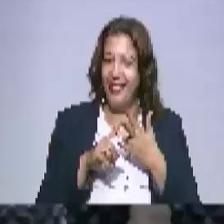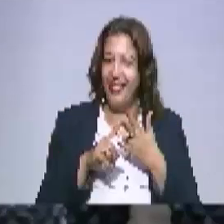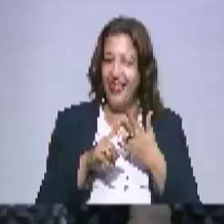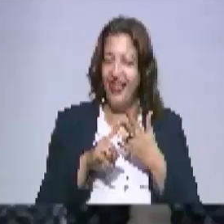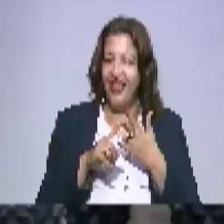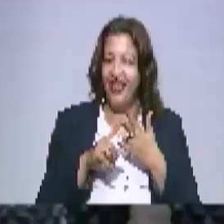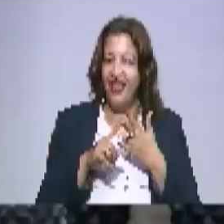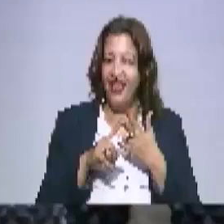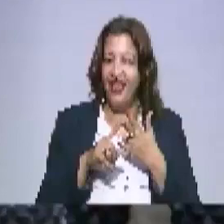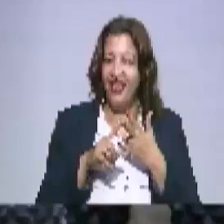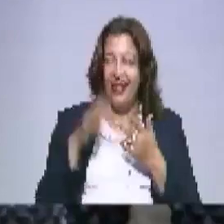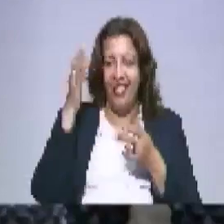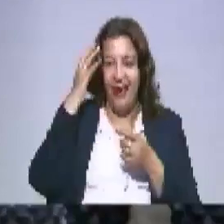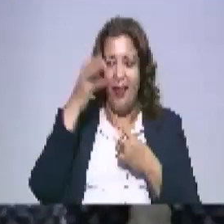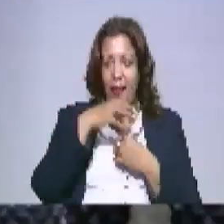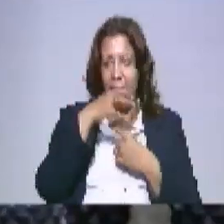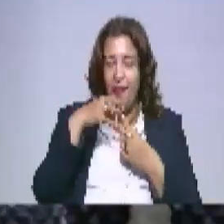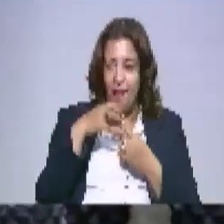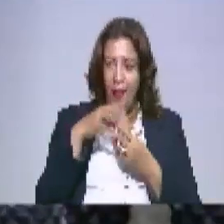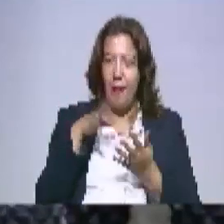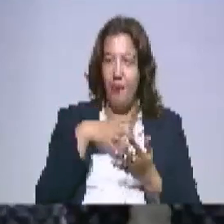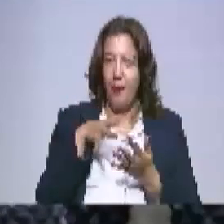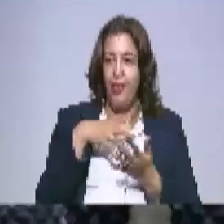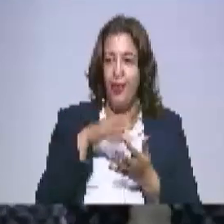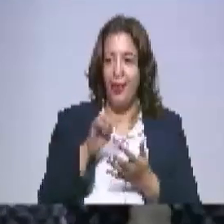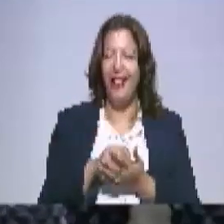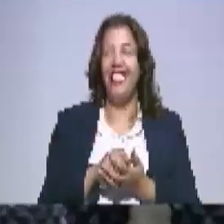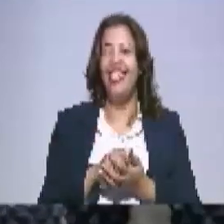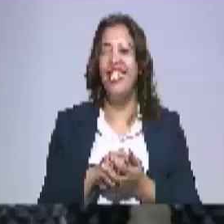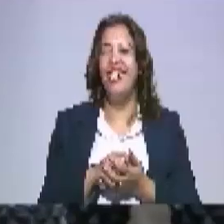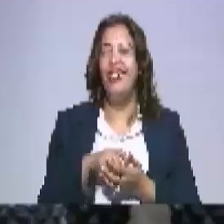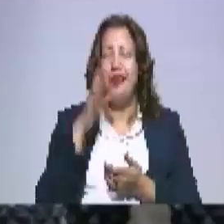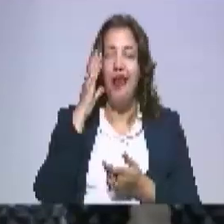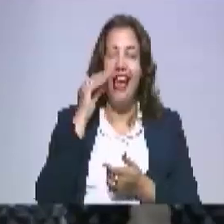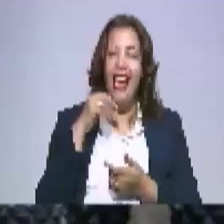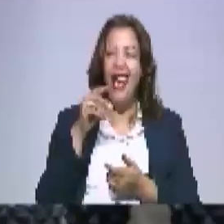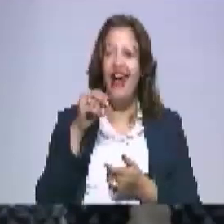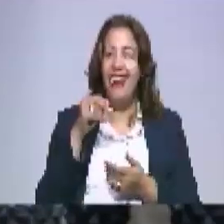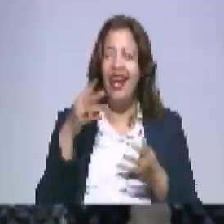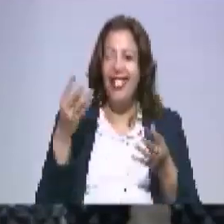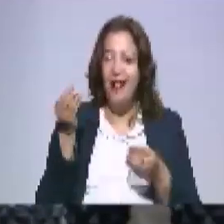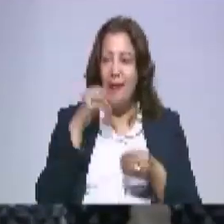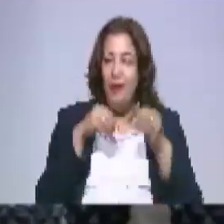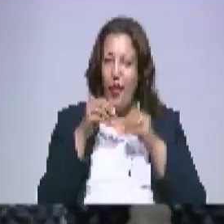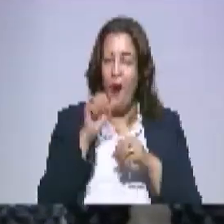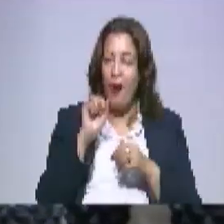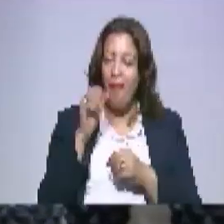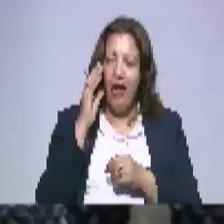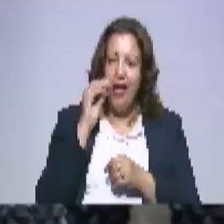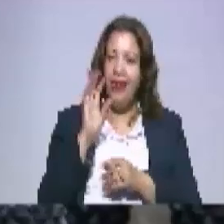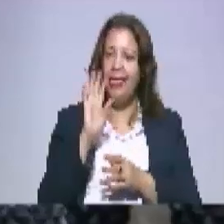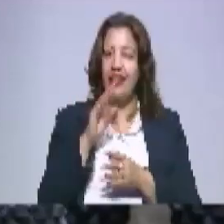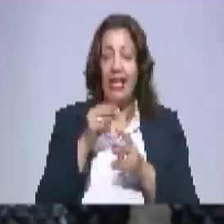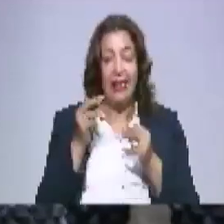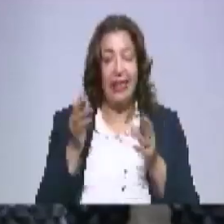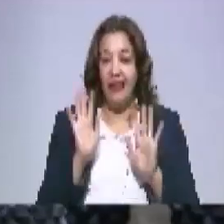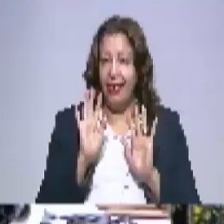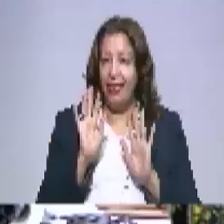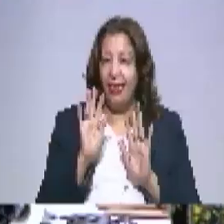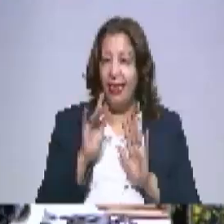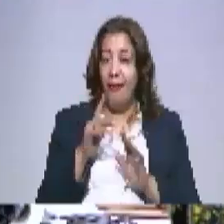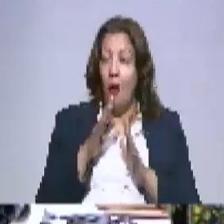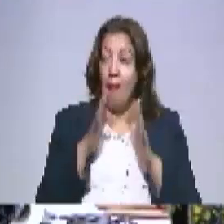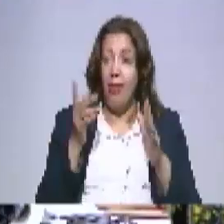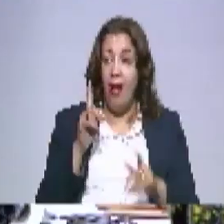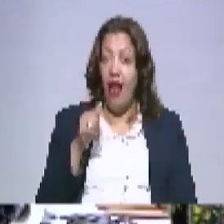ايوه، كملي اتفضلي. والقرنبيط المشوي ما تسالنيش عن الخلطه بتاعته. ليه؟ ما تسالنيش عن الخلطه بتاعته، كبيره جدا. لا مش كبيره